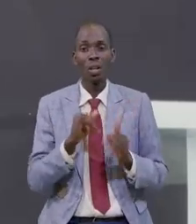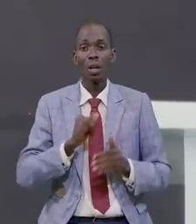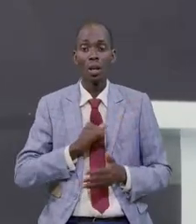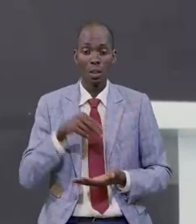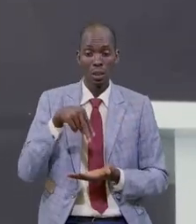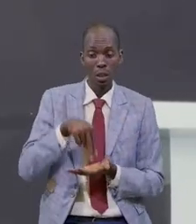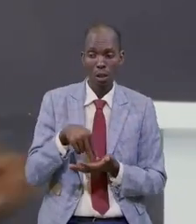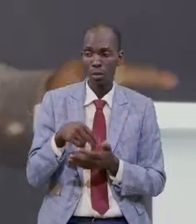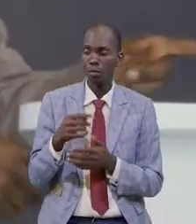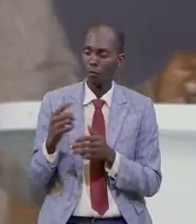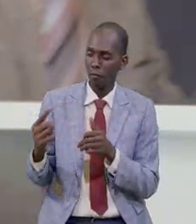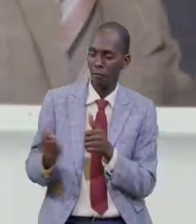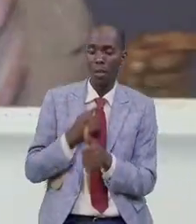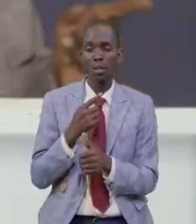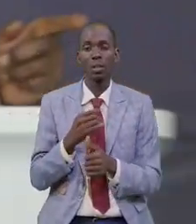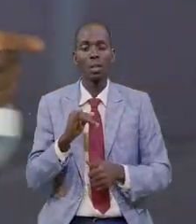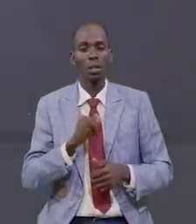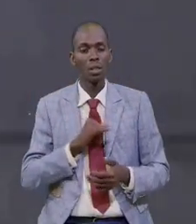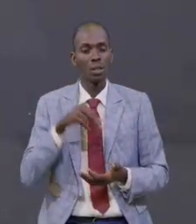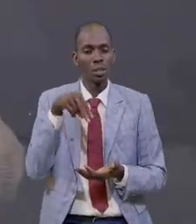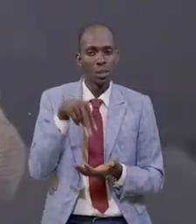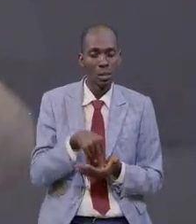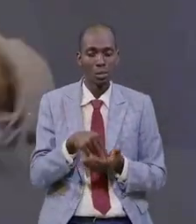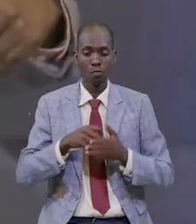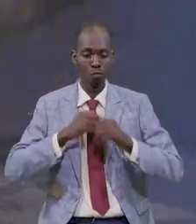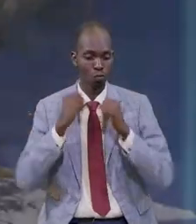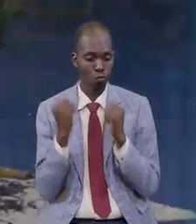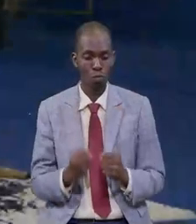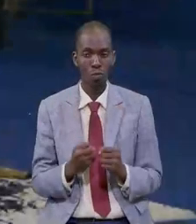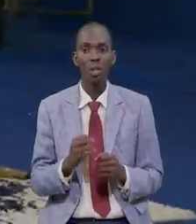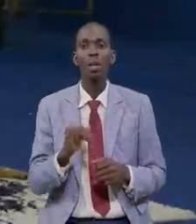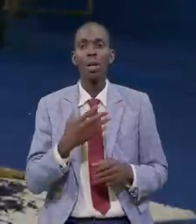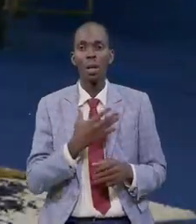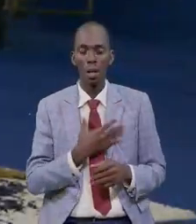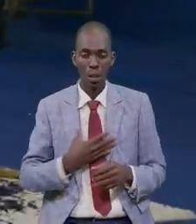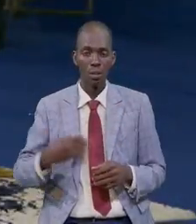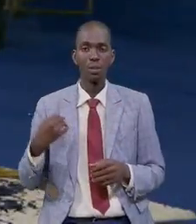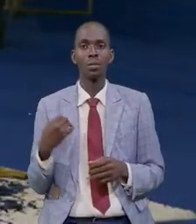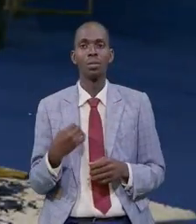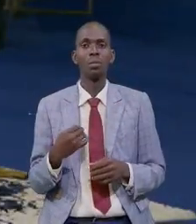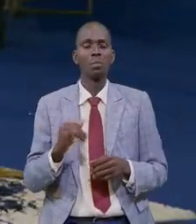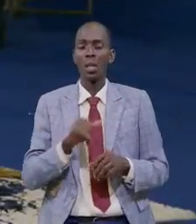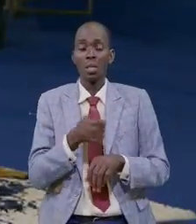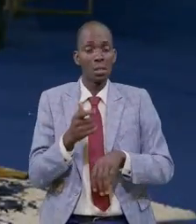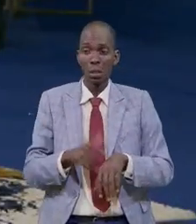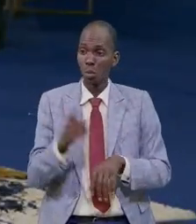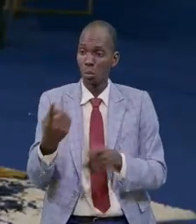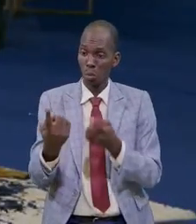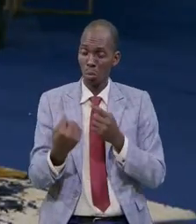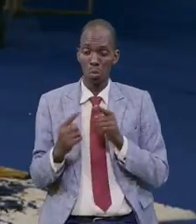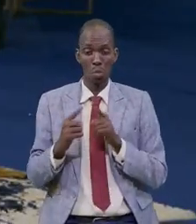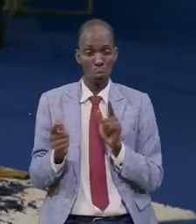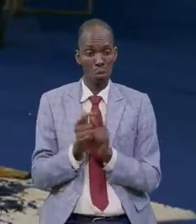je tiens pour contre pour ferme quand vous